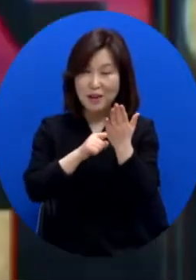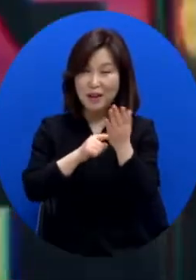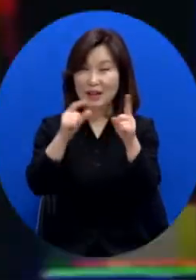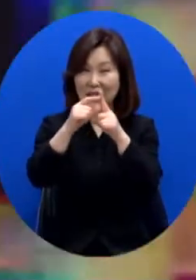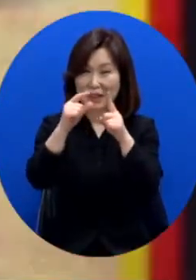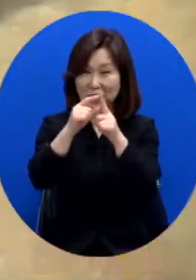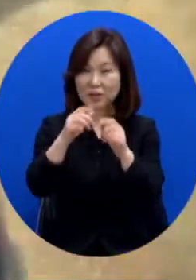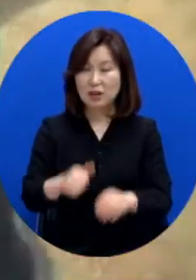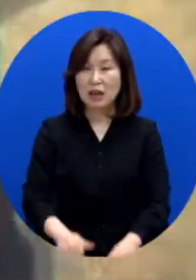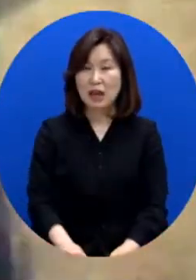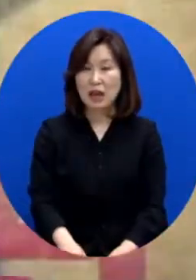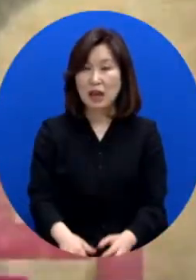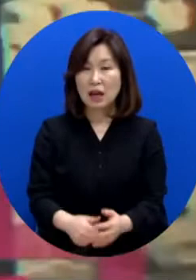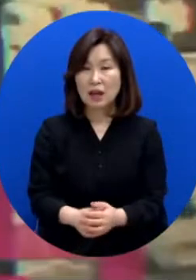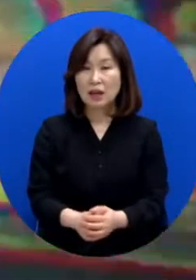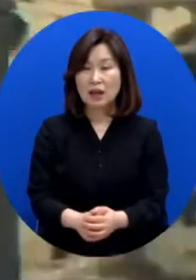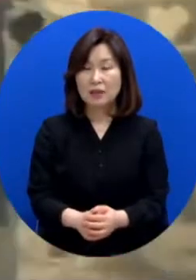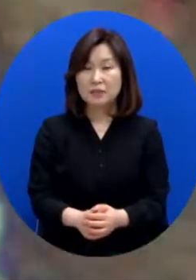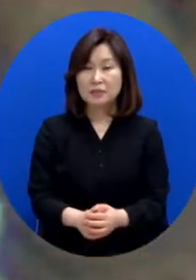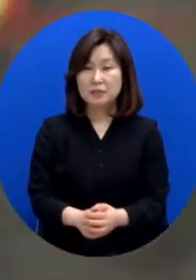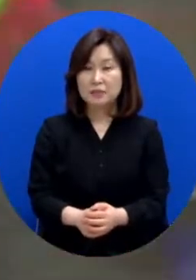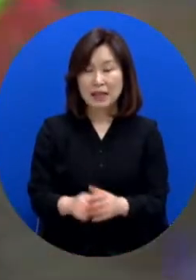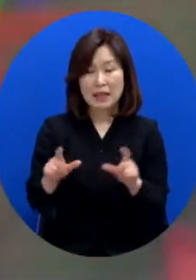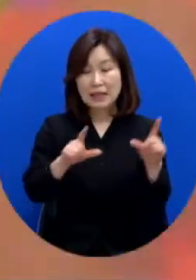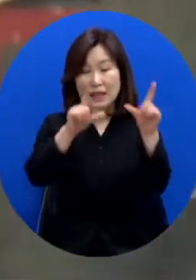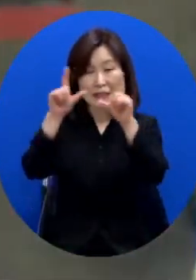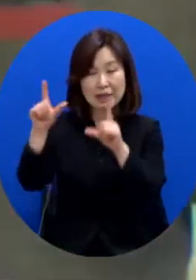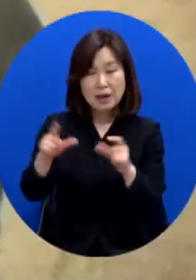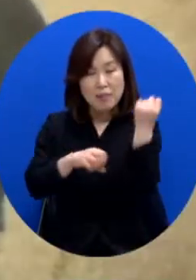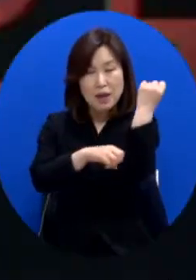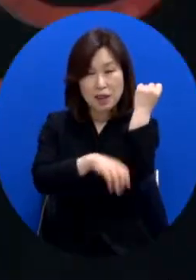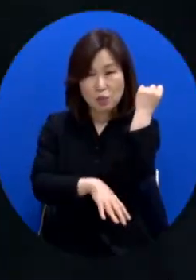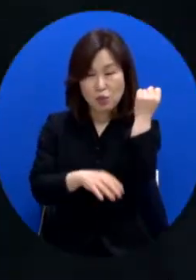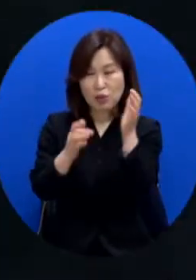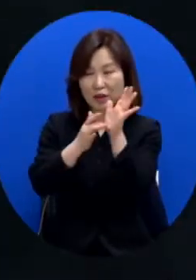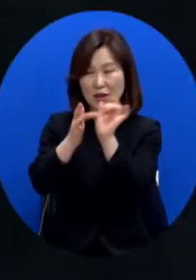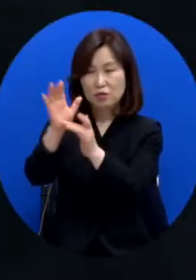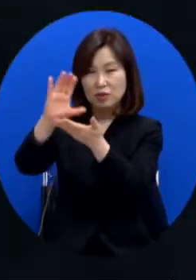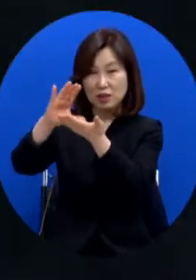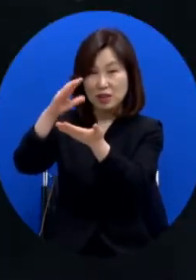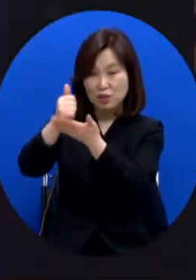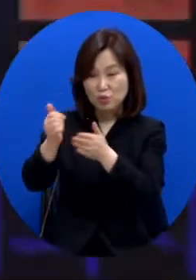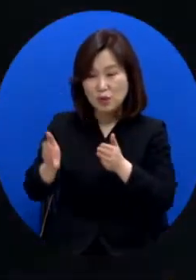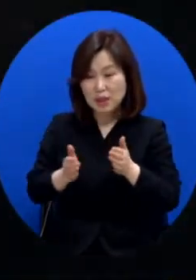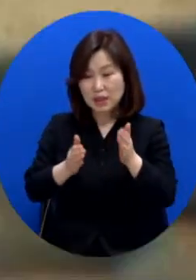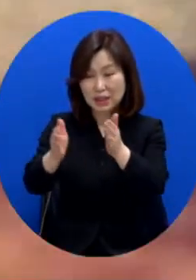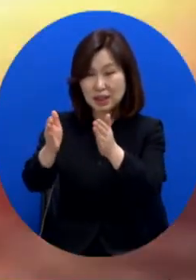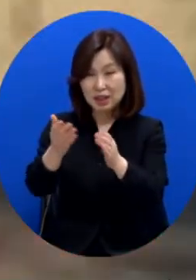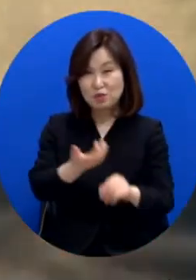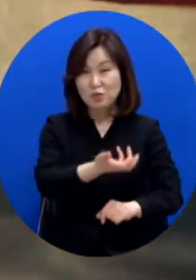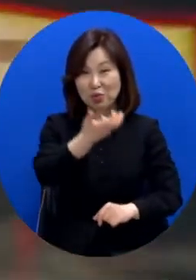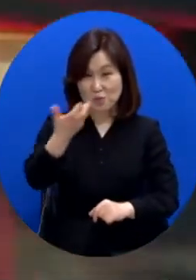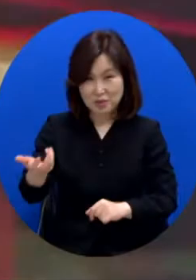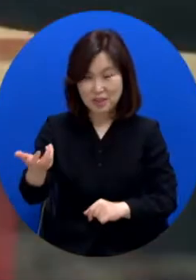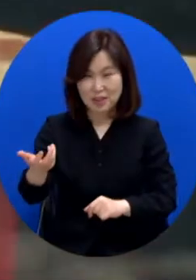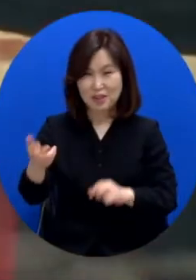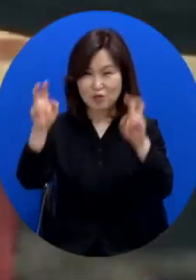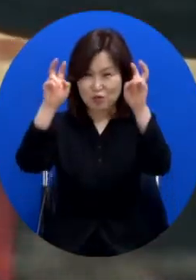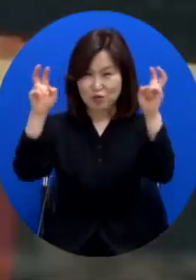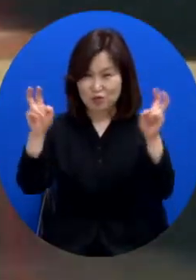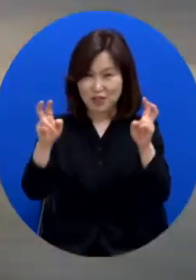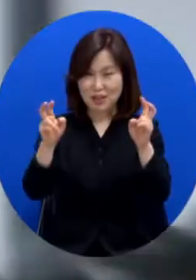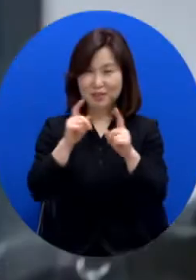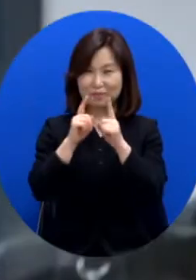신앙의 질적 하락을 겪는 청년들이 삶의 축을 예수 그리스도의 길로 옮길 수 있길 바라는 마음을 주제에